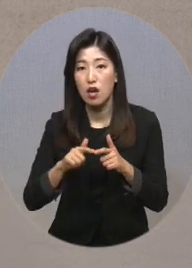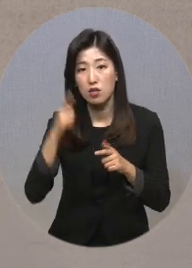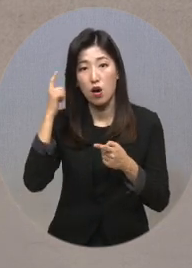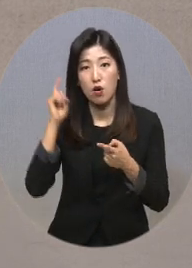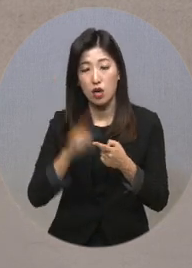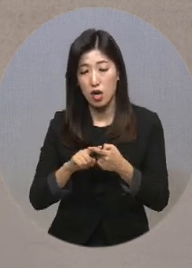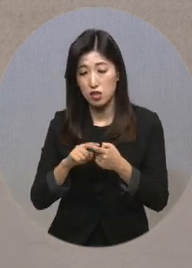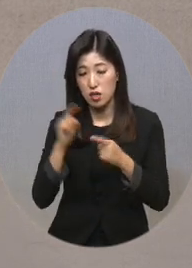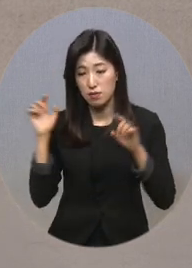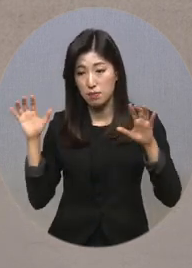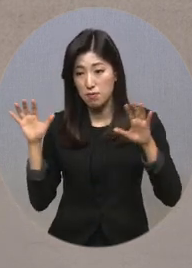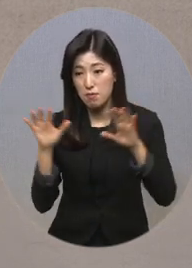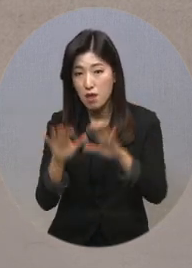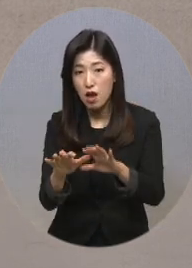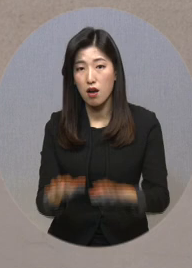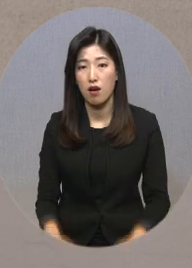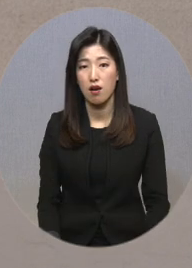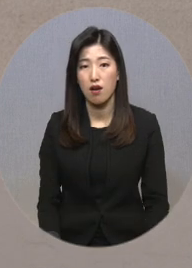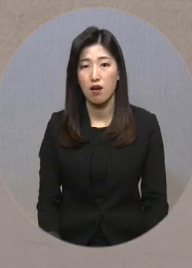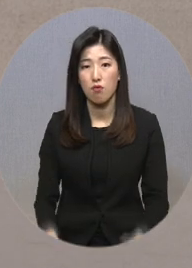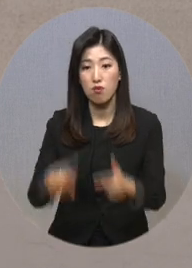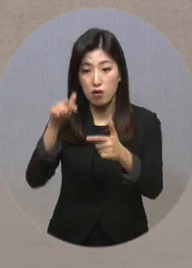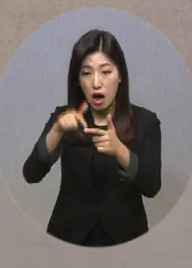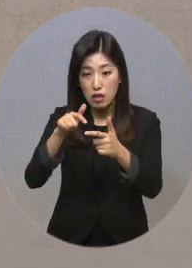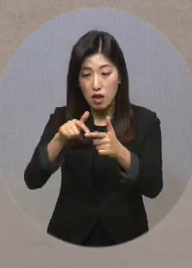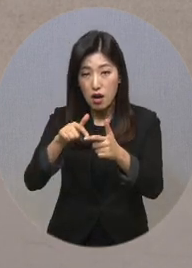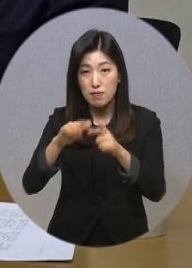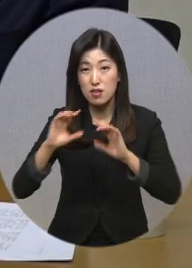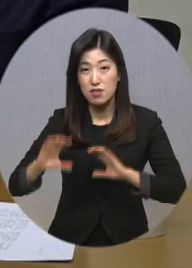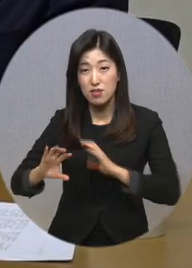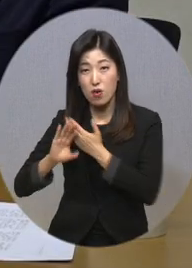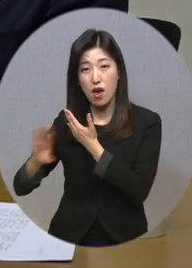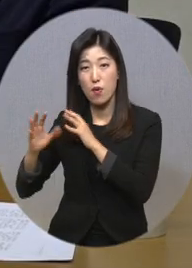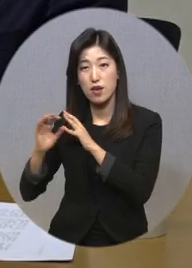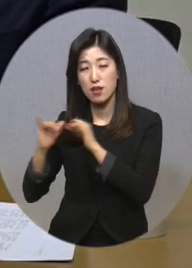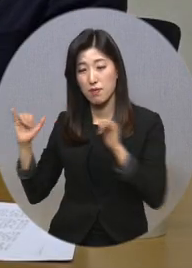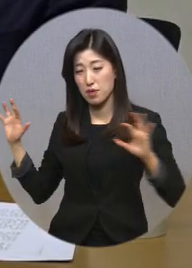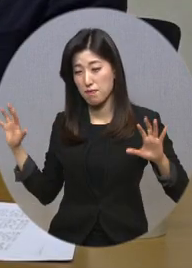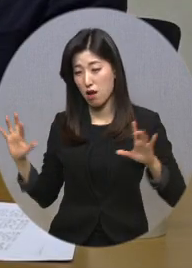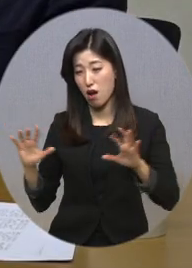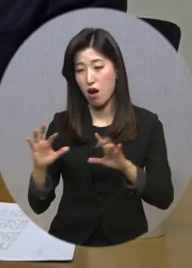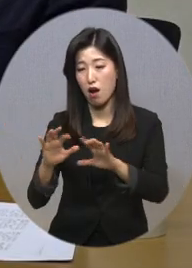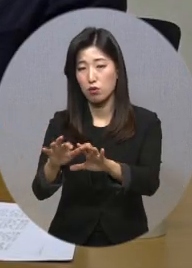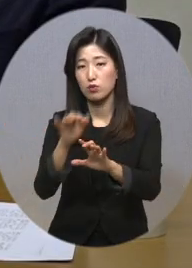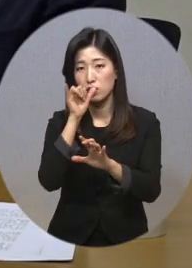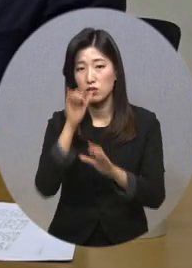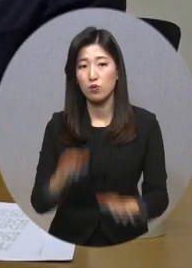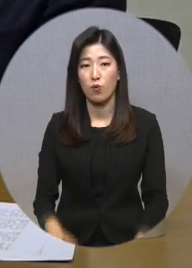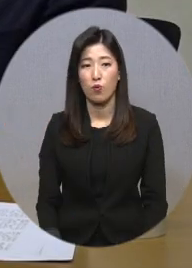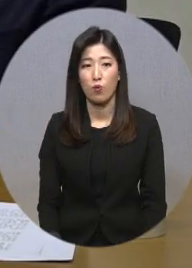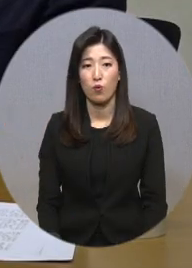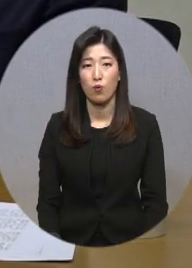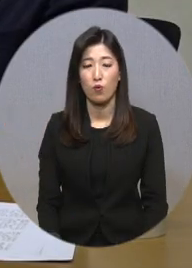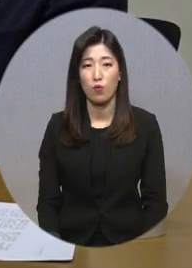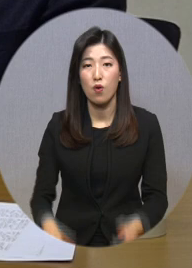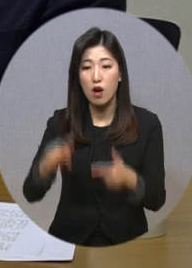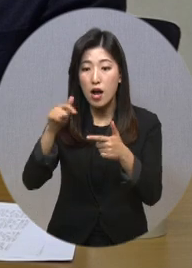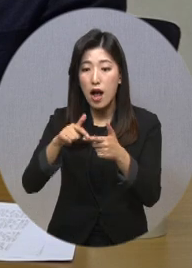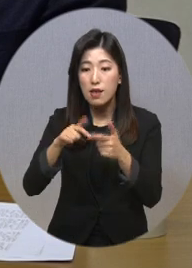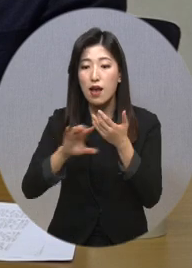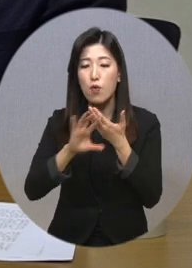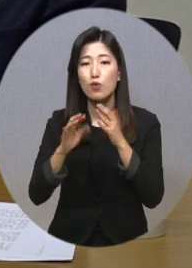나서는 강남에 세계인들이 몰려왔고 강남에 이미 거주하는